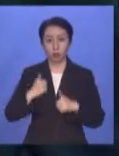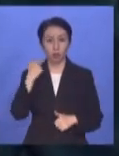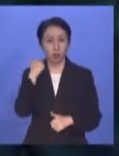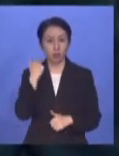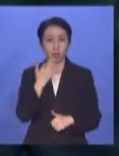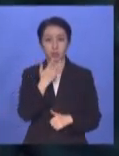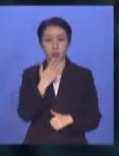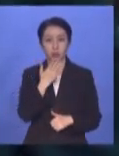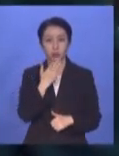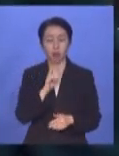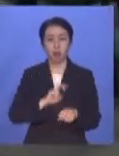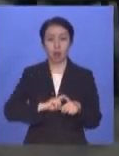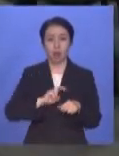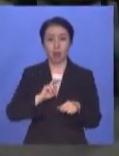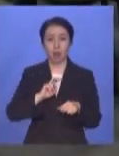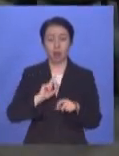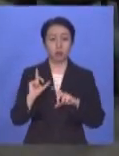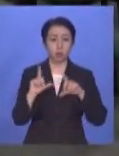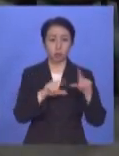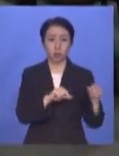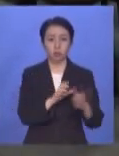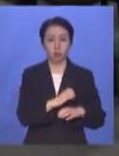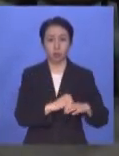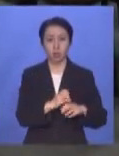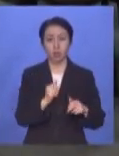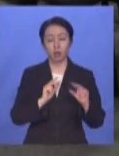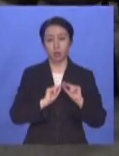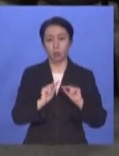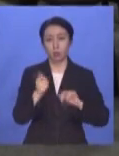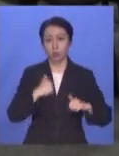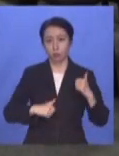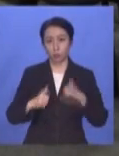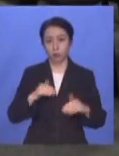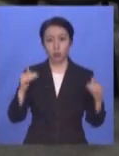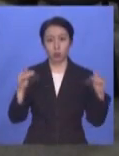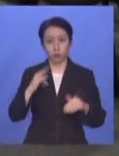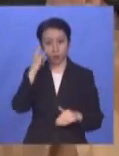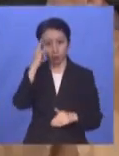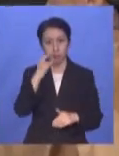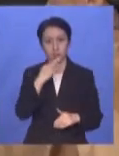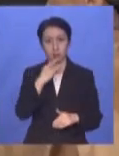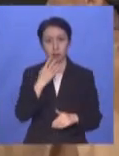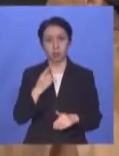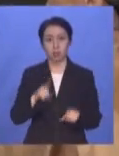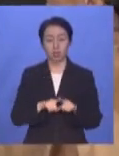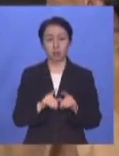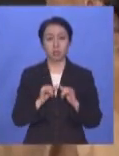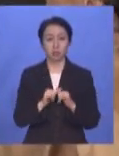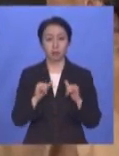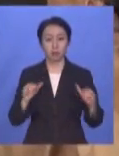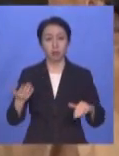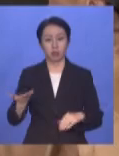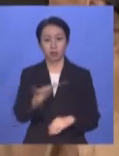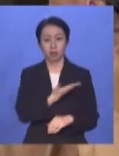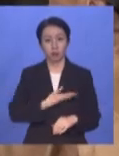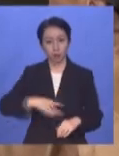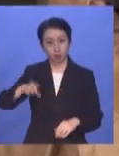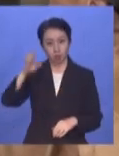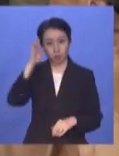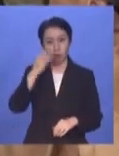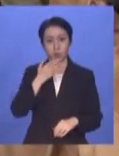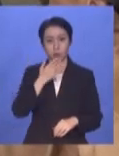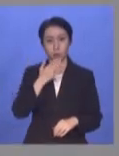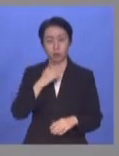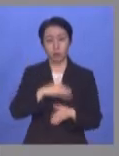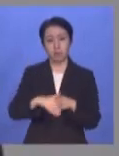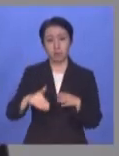английского языка отправляется в Штаты и преподает в университете или колледже казахский язык. Помимо распространения нашего государственного языка